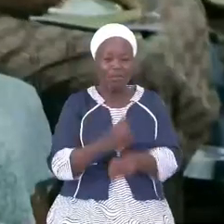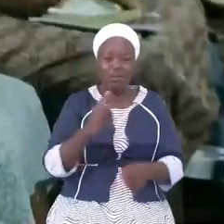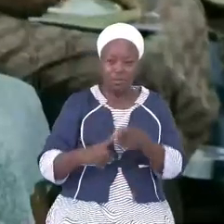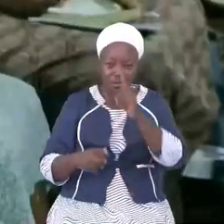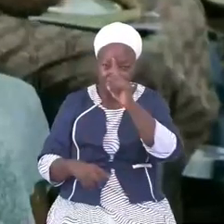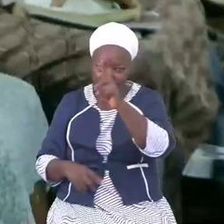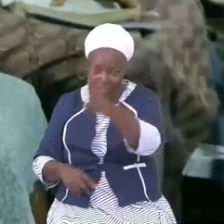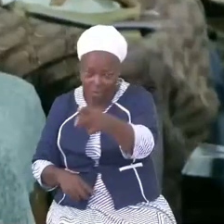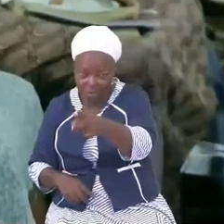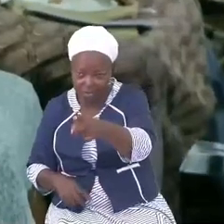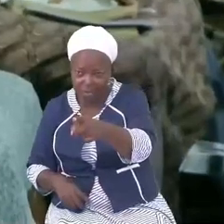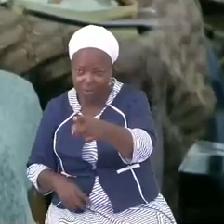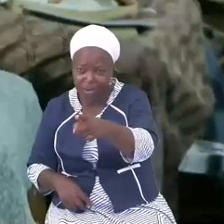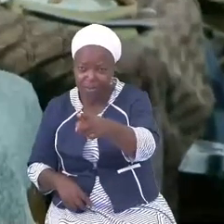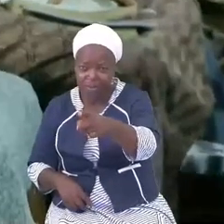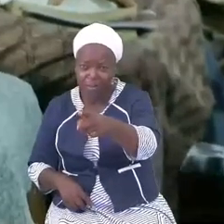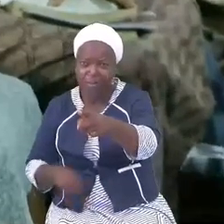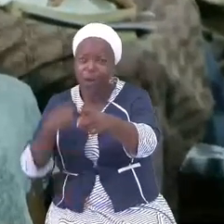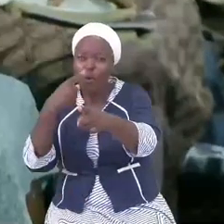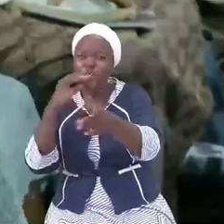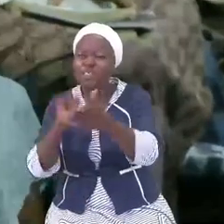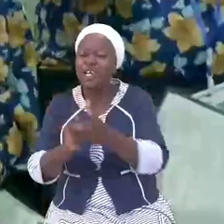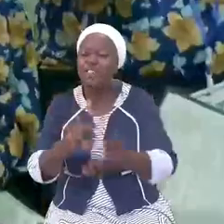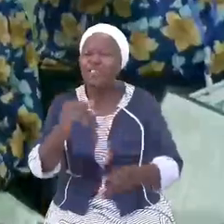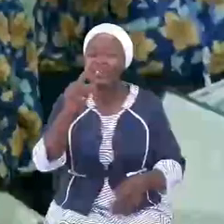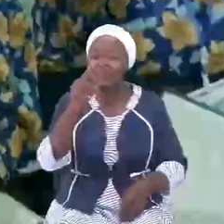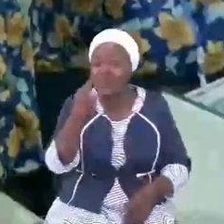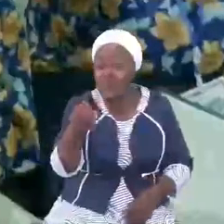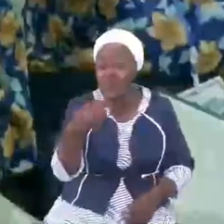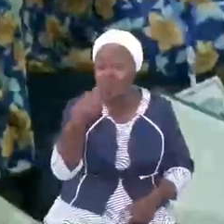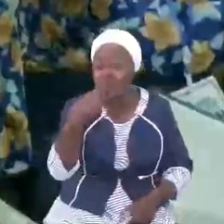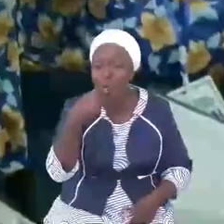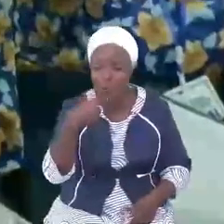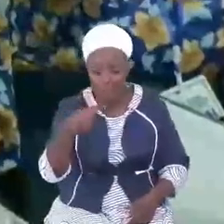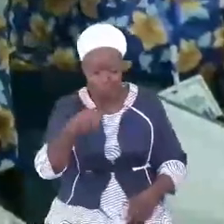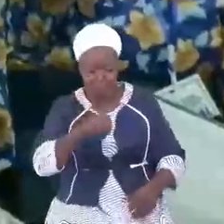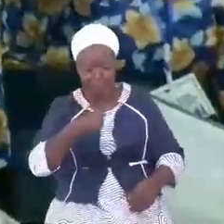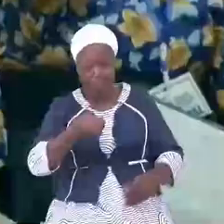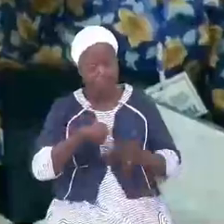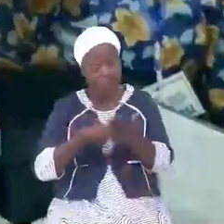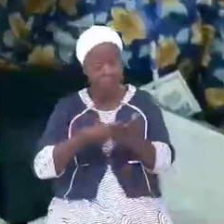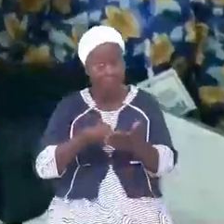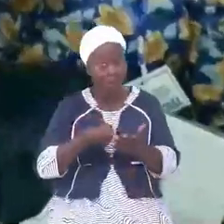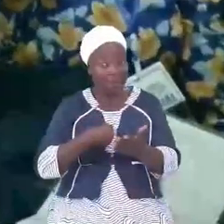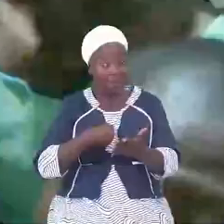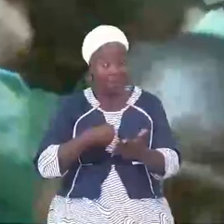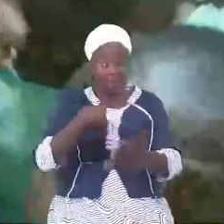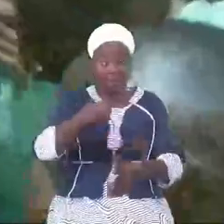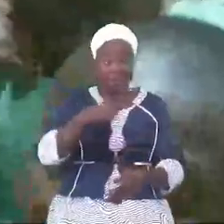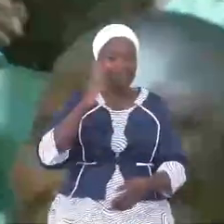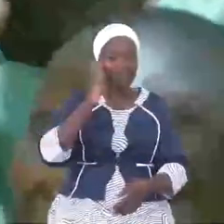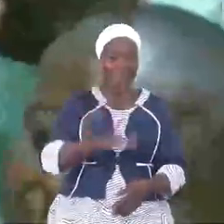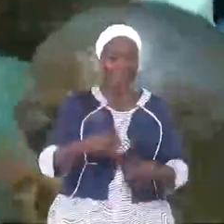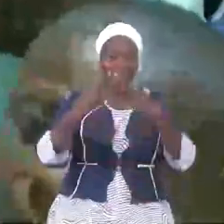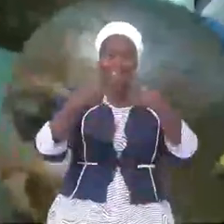Ouais, le toi là c'est qui? La personne là-bas c'est qui? Qui va faire ce décret ce soir? Et